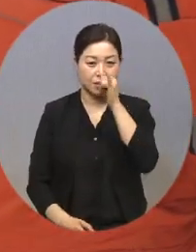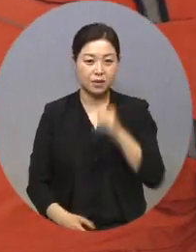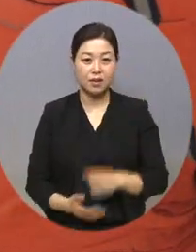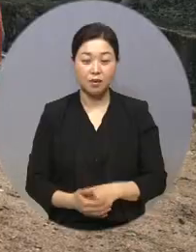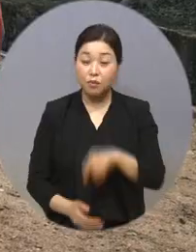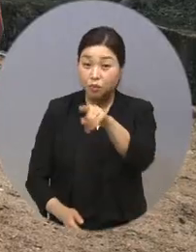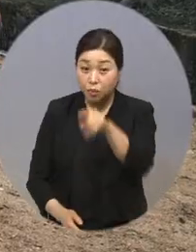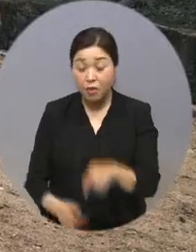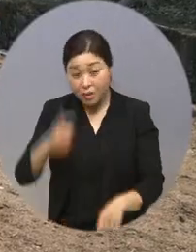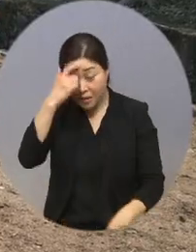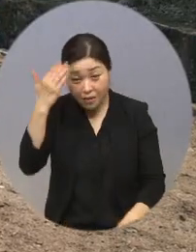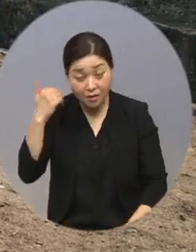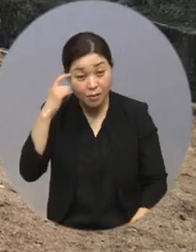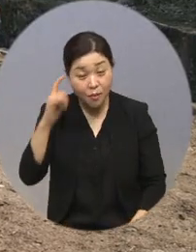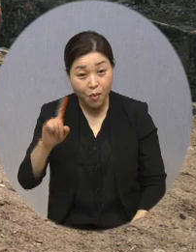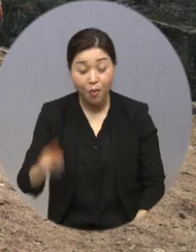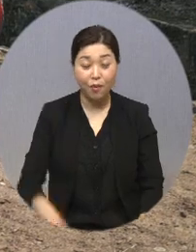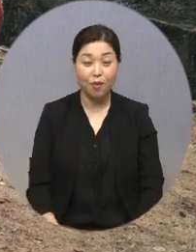왜